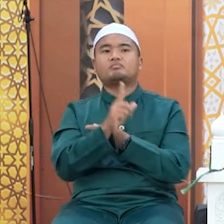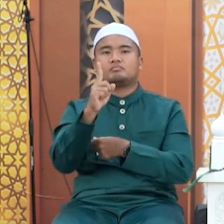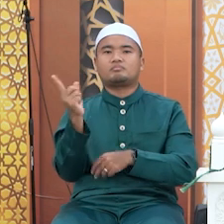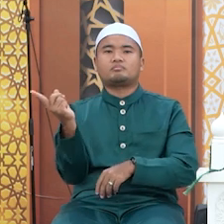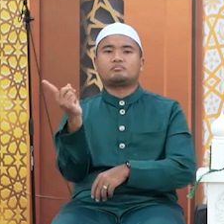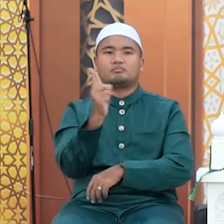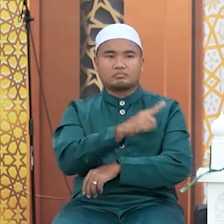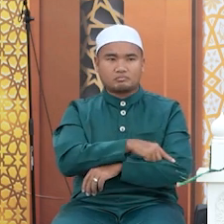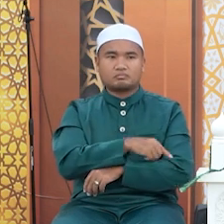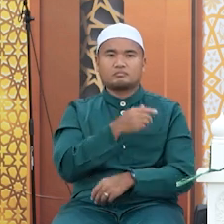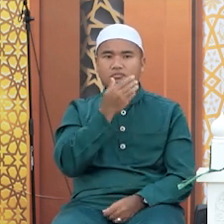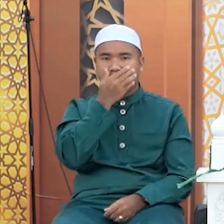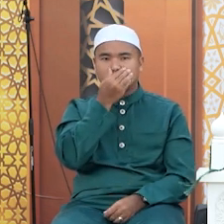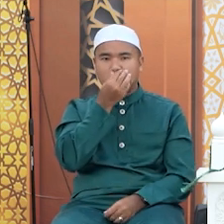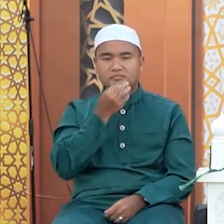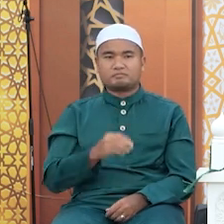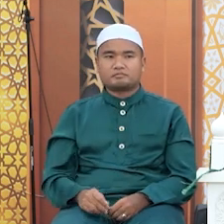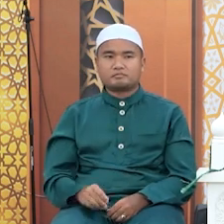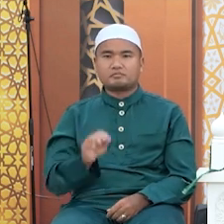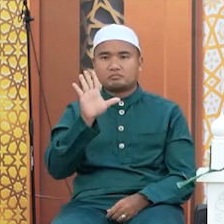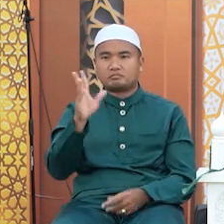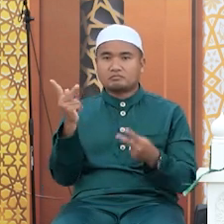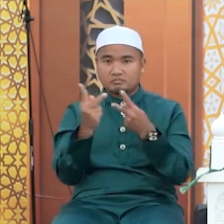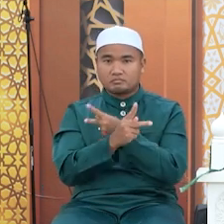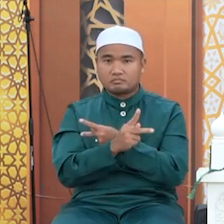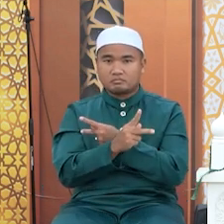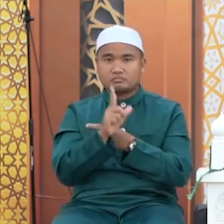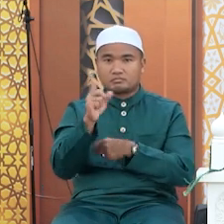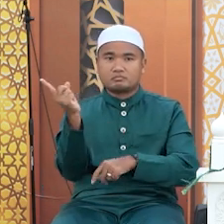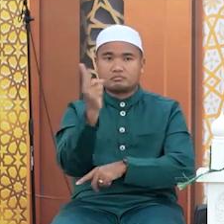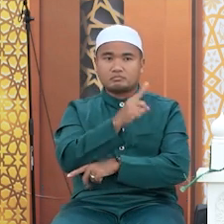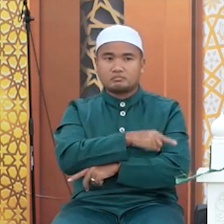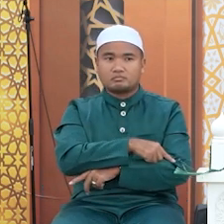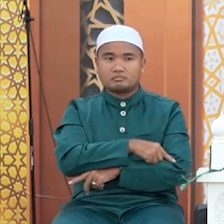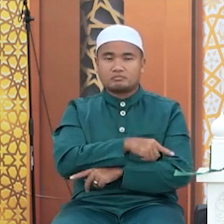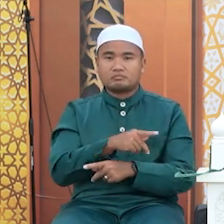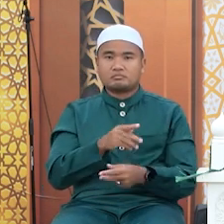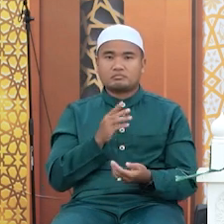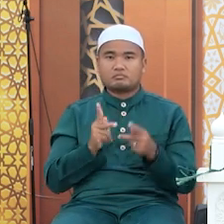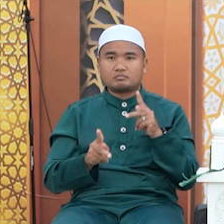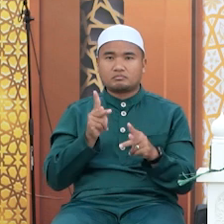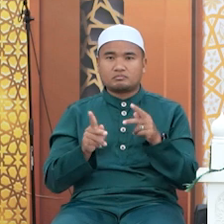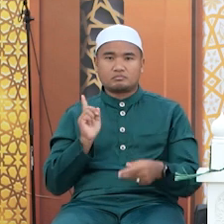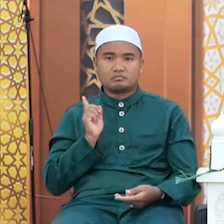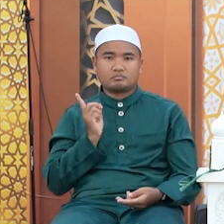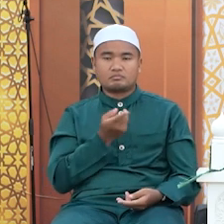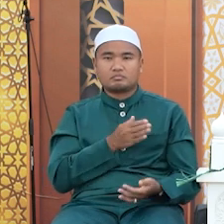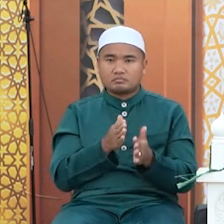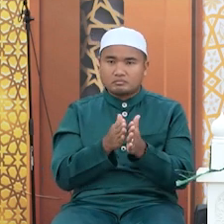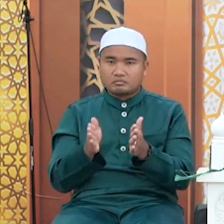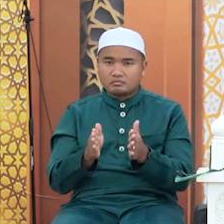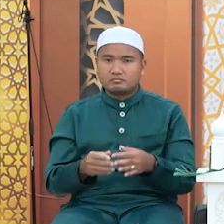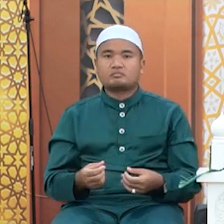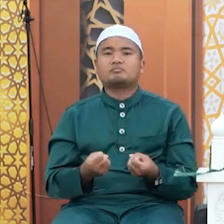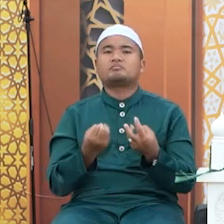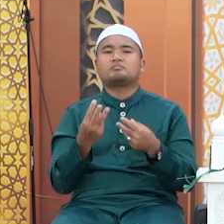5 kali sehari. 5 kali tu kalau kita sembahyang berapa minit? 5 minit 1. Tapi kalau pro,